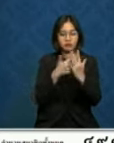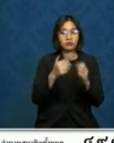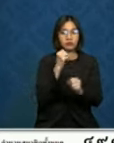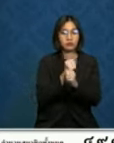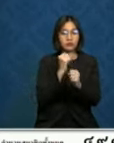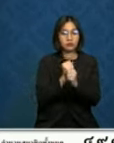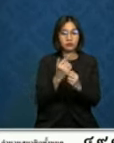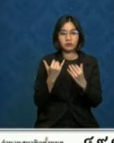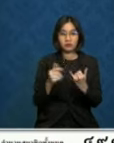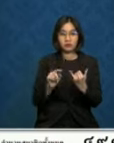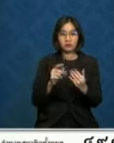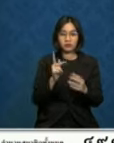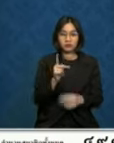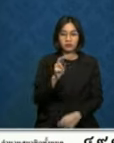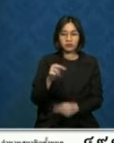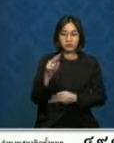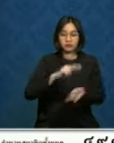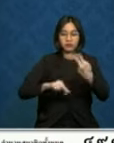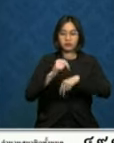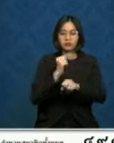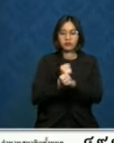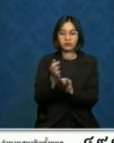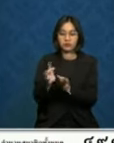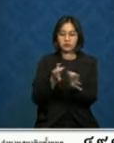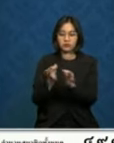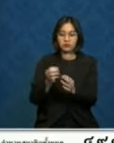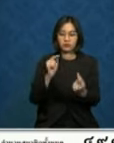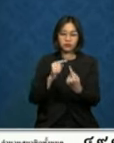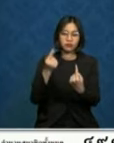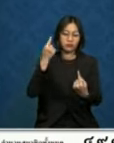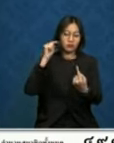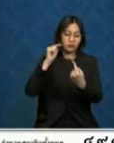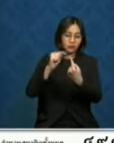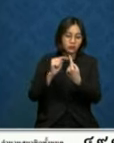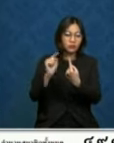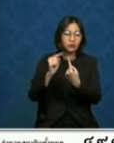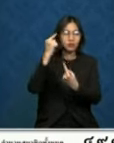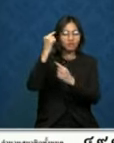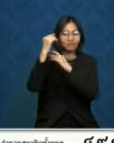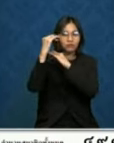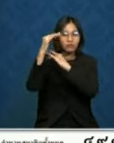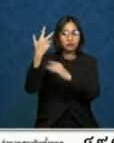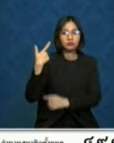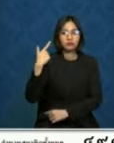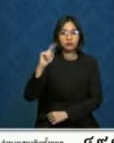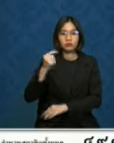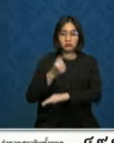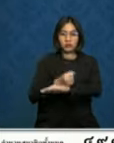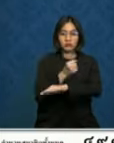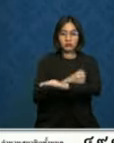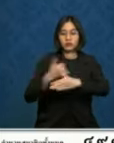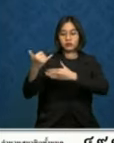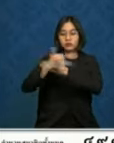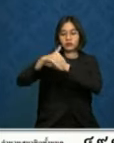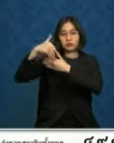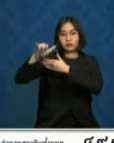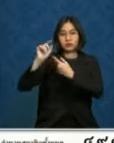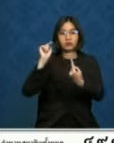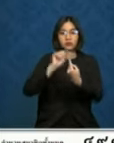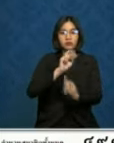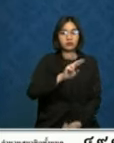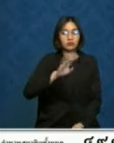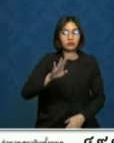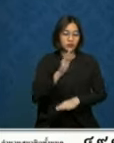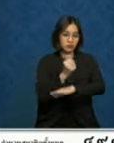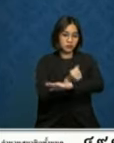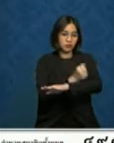ะครับกรมจัดหางานได้ชี้แจงผลสัมฤทธิ์ไว้ว่านะครับผลที่คาดว่าจะได้รับคือแรงงานต่างด้าวเข้าสู่ระบบ